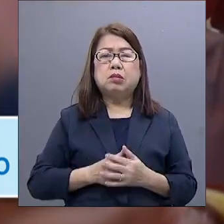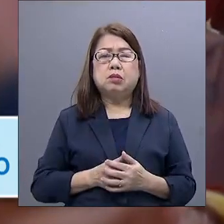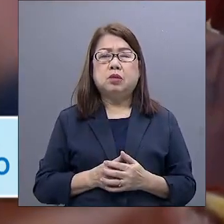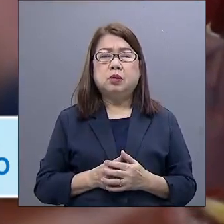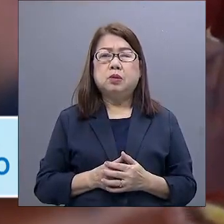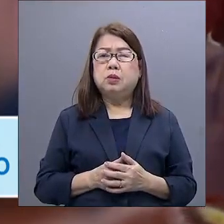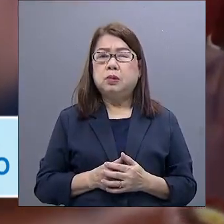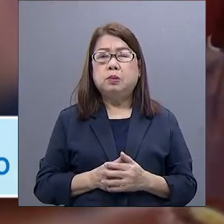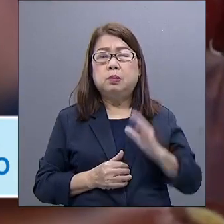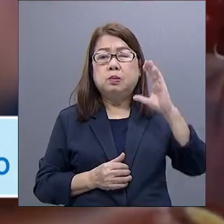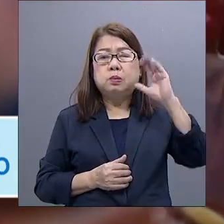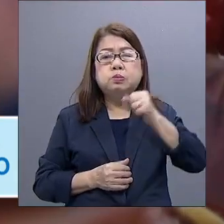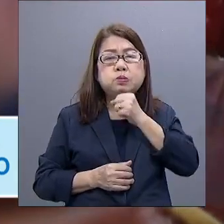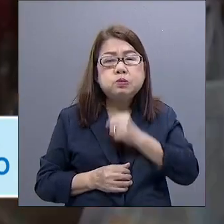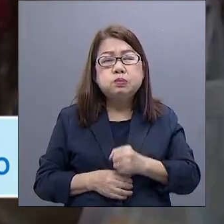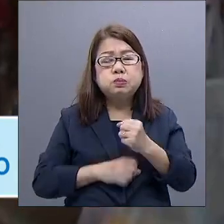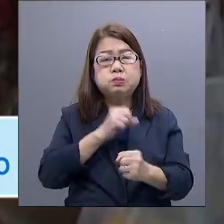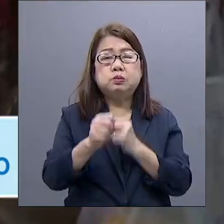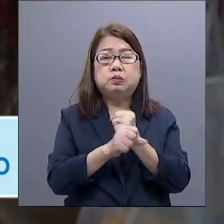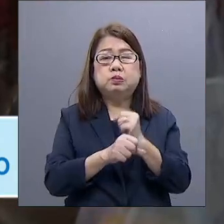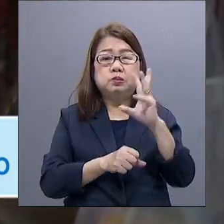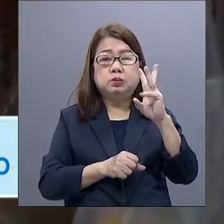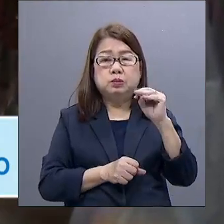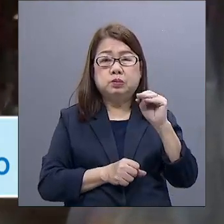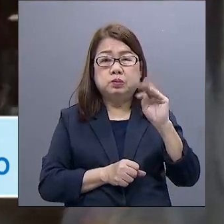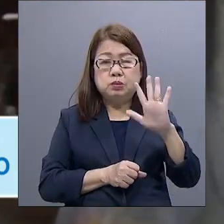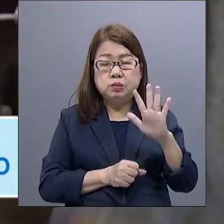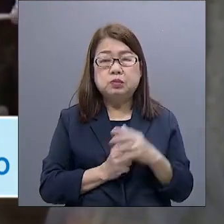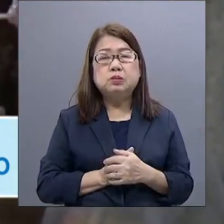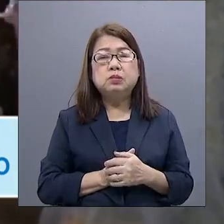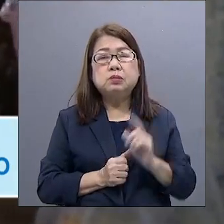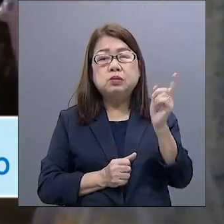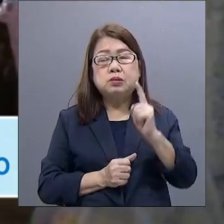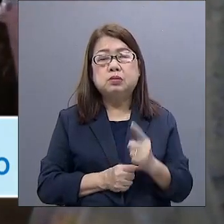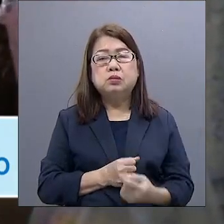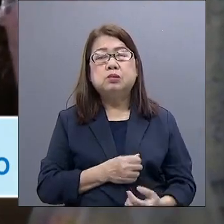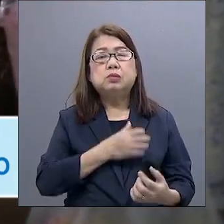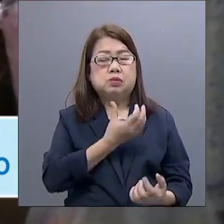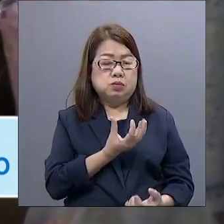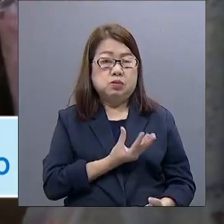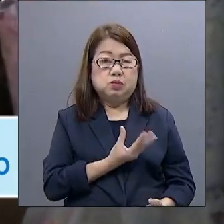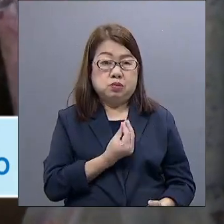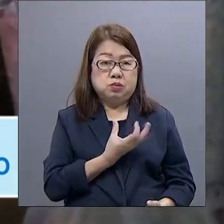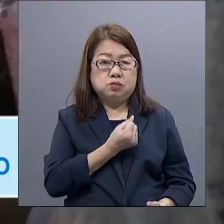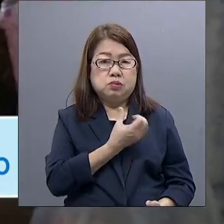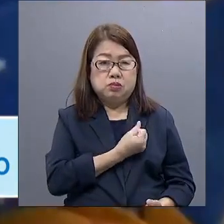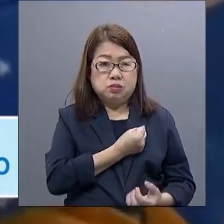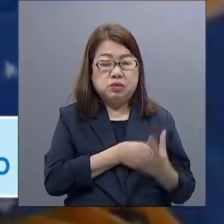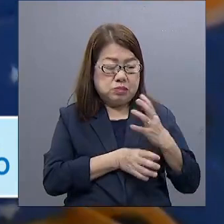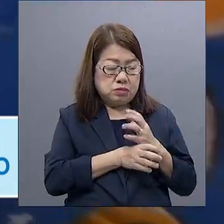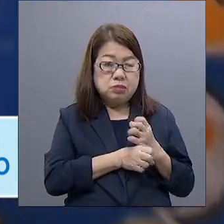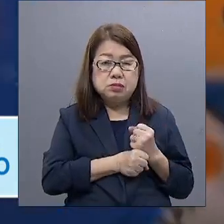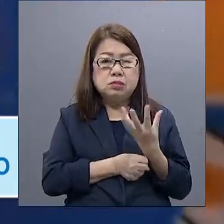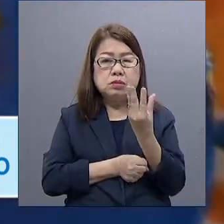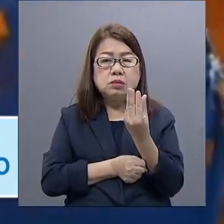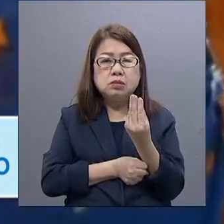พ่อครัไป 65 ปีก็มีปัญหาเส้นเลืดหวใจกตองกลบมารกษาตวทธสะแก้วปัจจุบันเล็ล